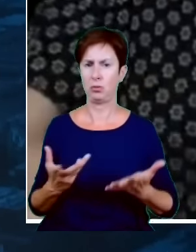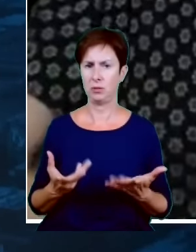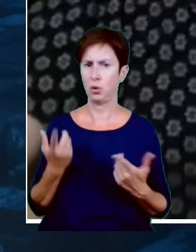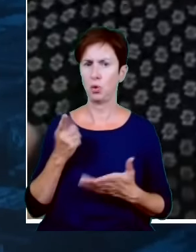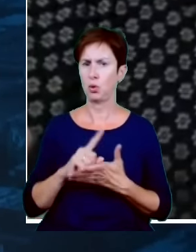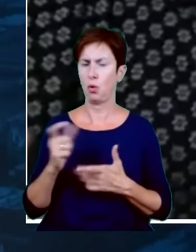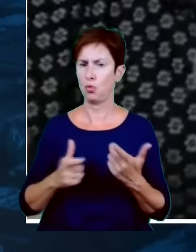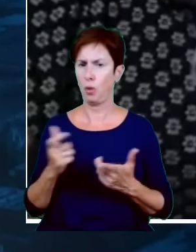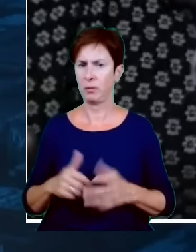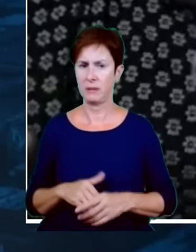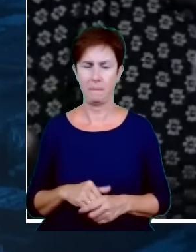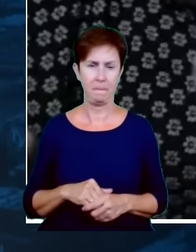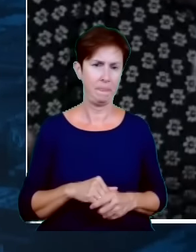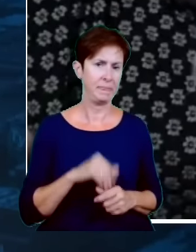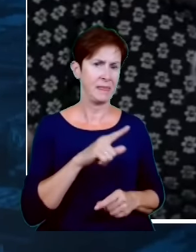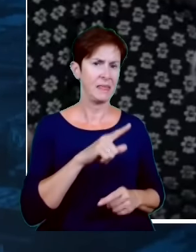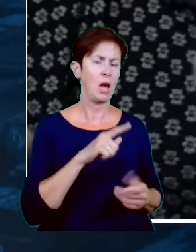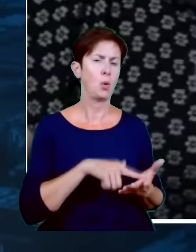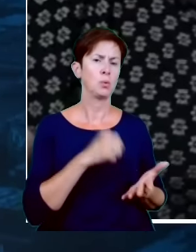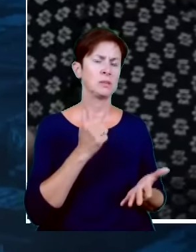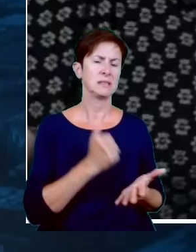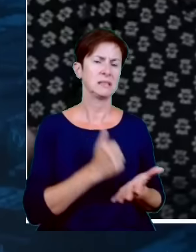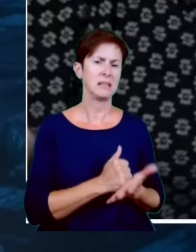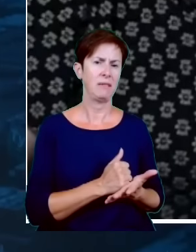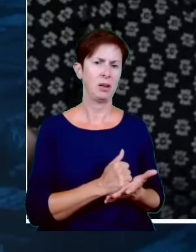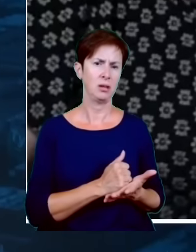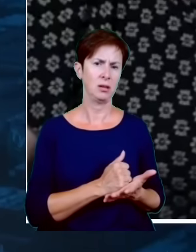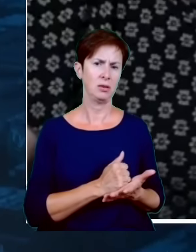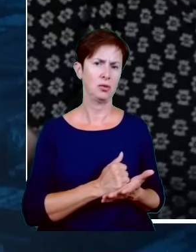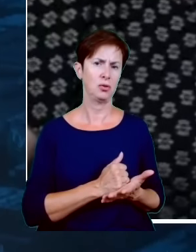ustawa to nie jest liberalizacja tak to jest tylko depenalizacja